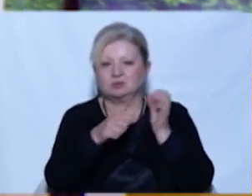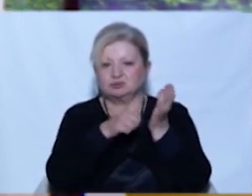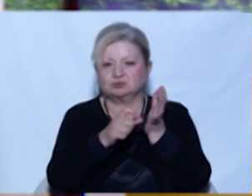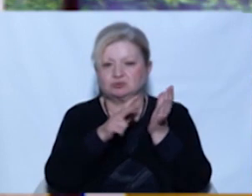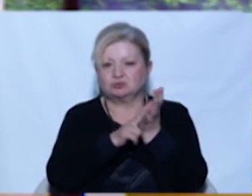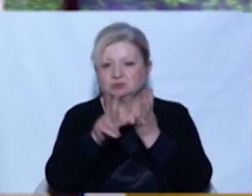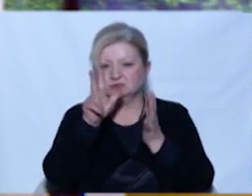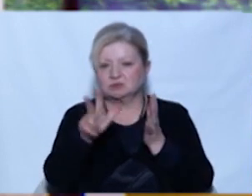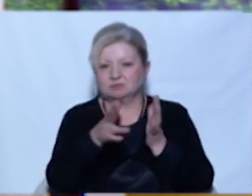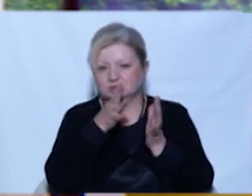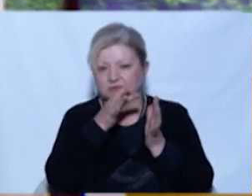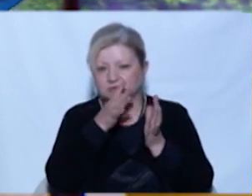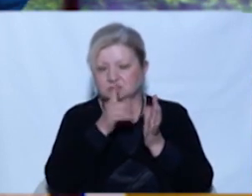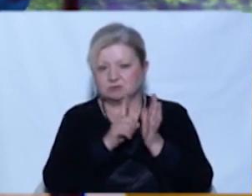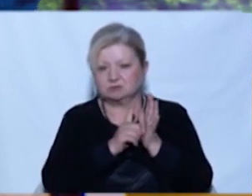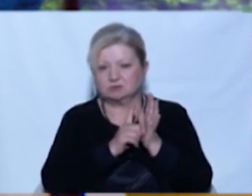1783 წლის